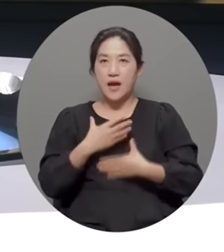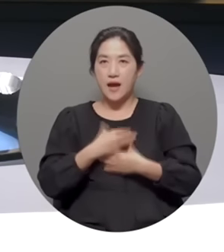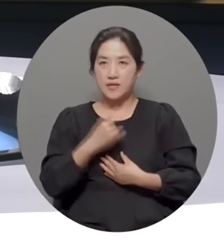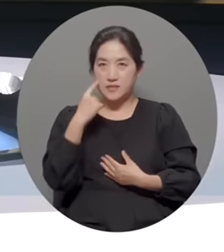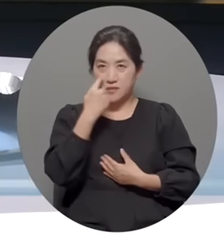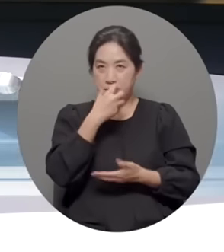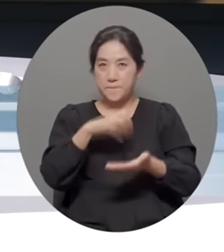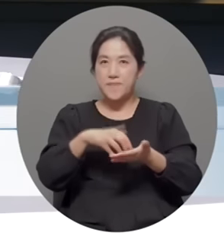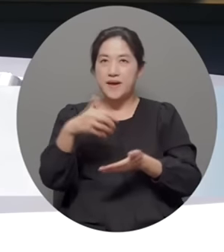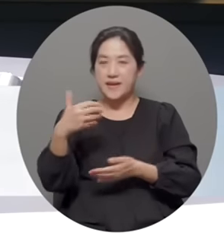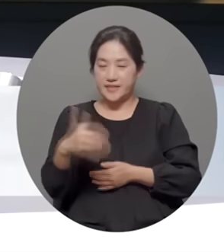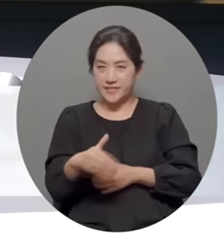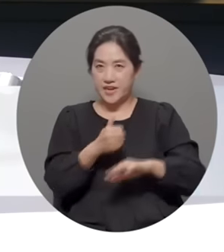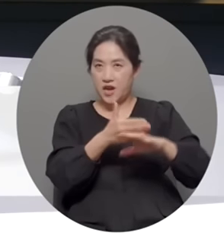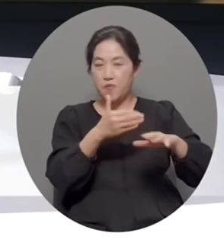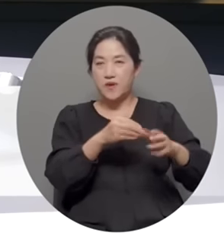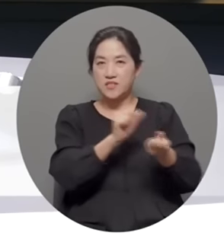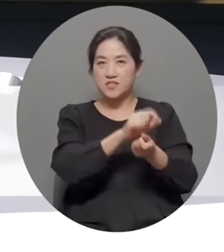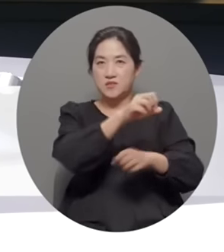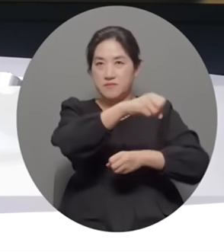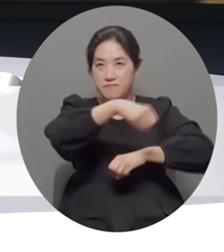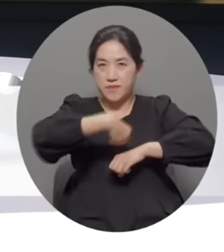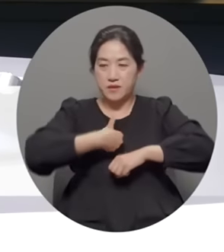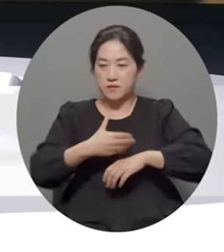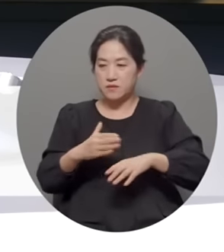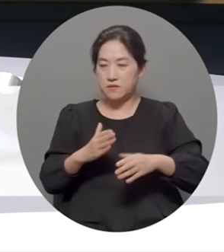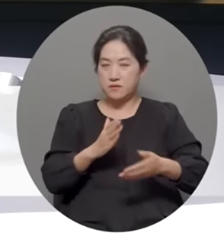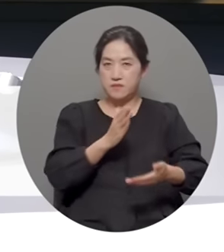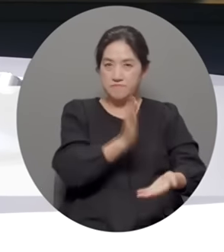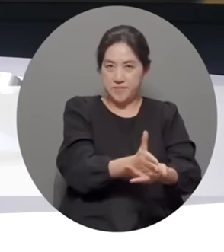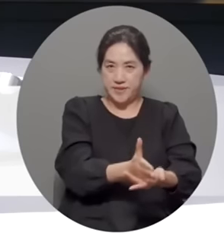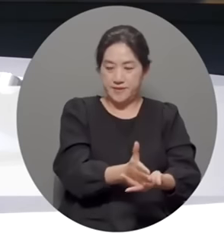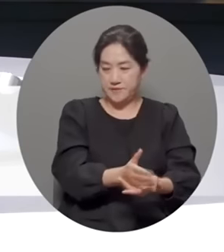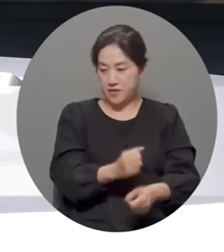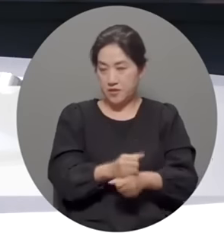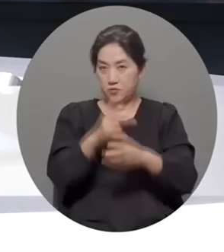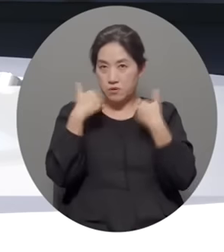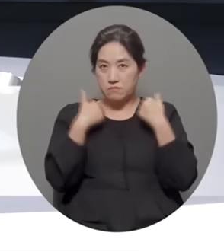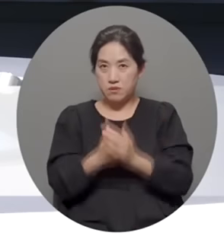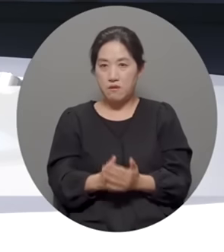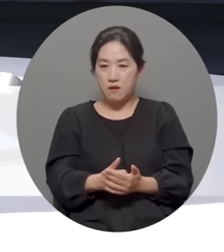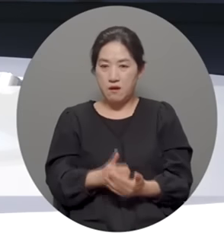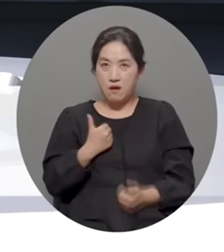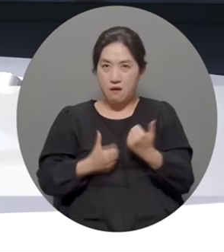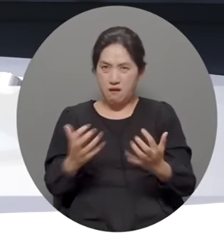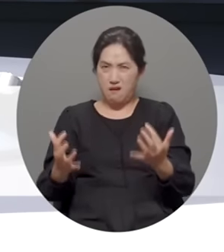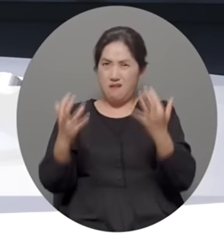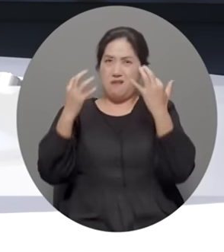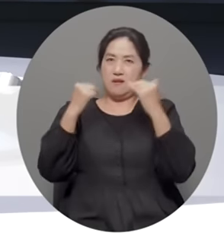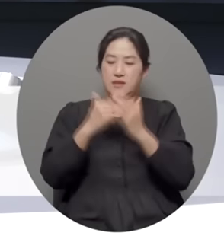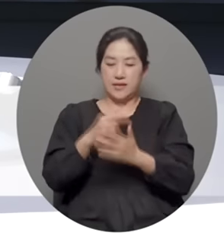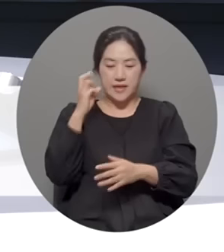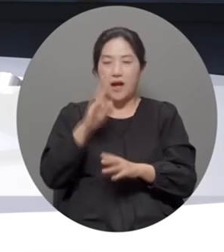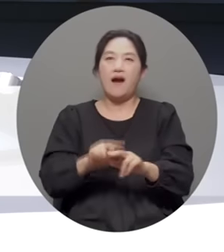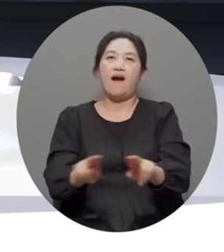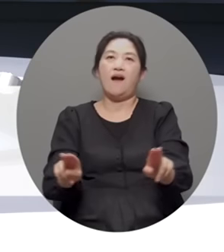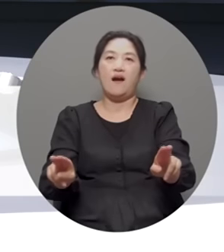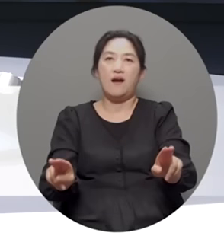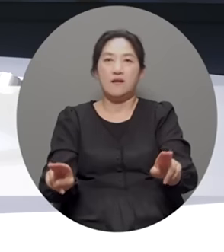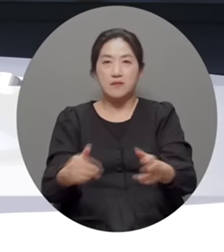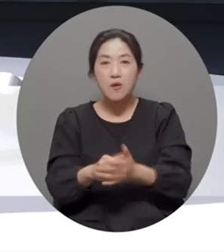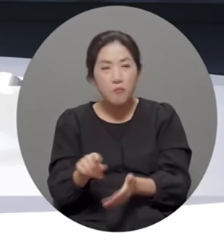안전인증을 받지 않은 해외 직구 제품을 차단하겠다던 정부가 거센 반발에 부딪혀 사흘 만에 철회했죠.